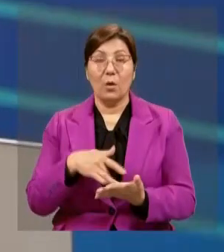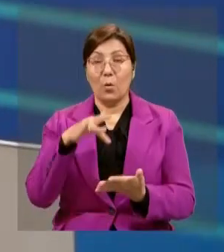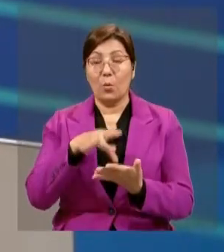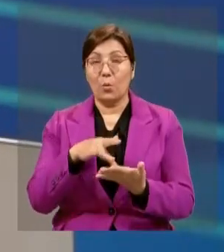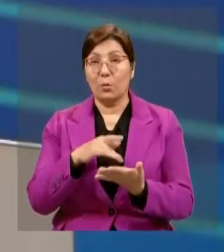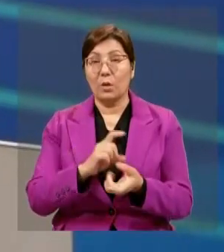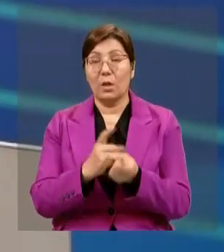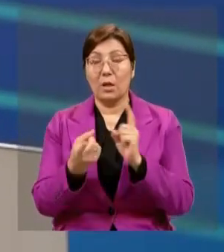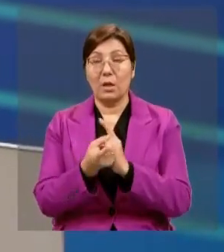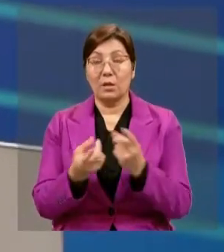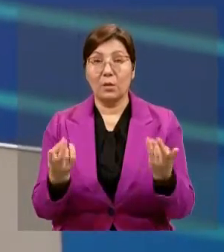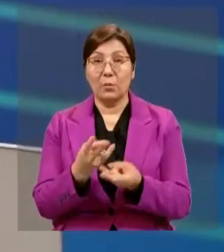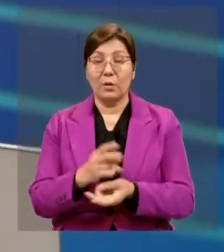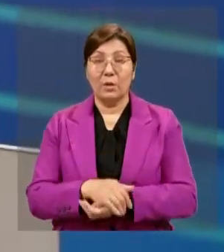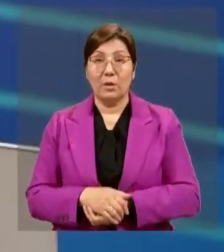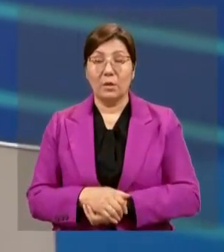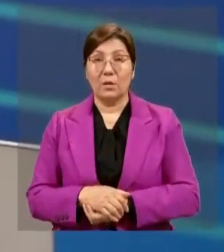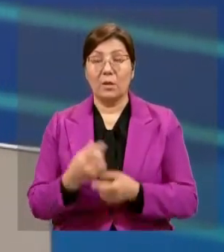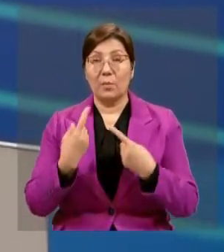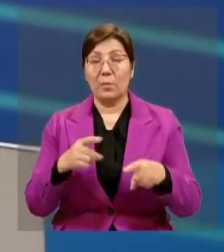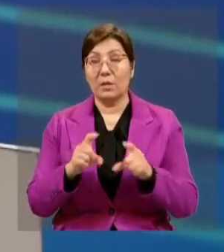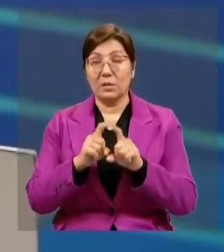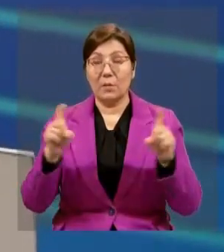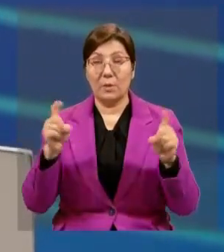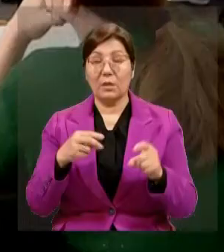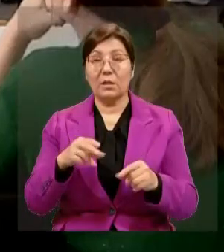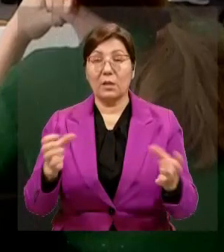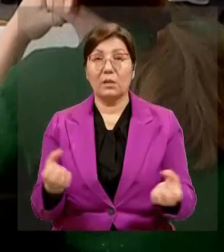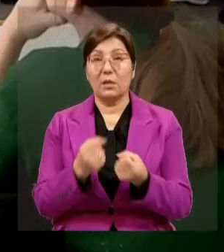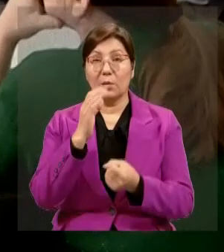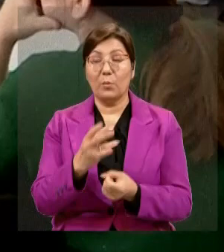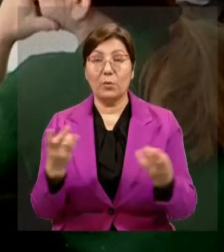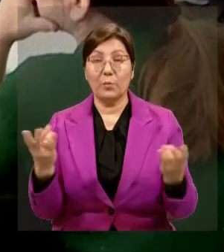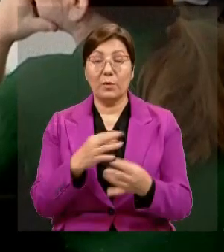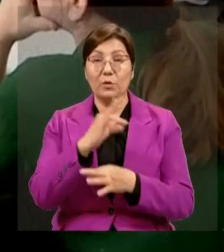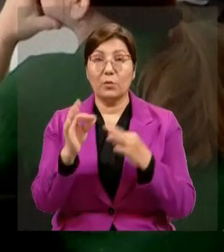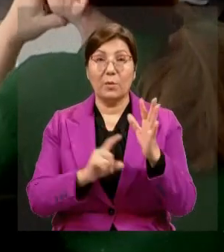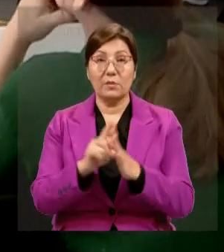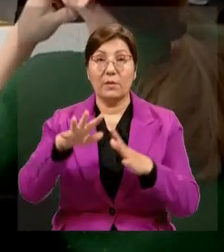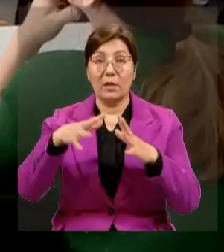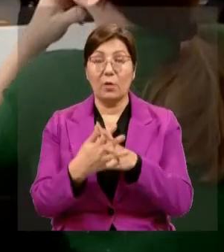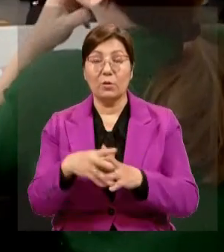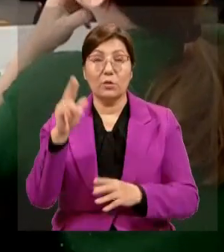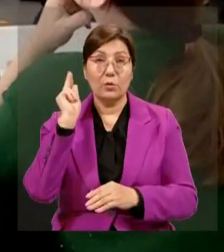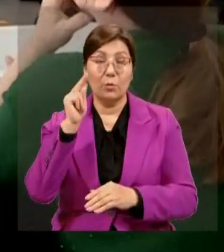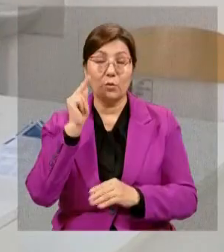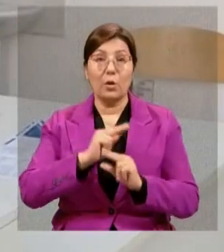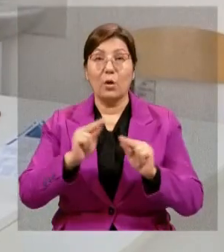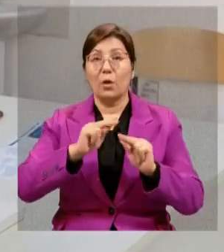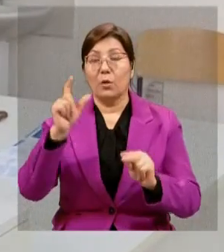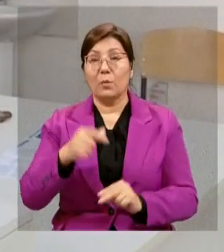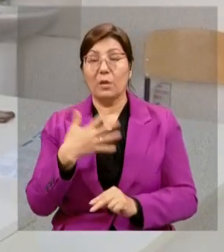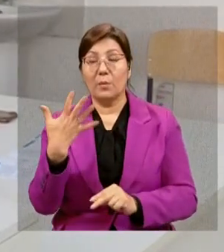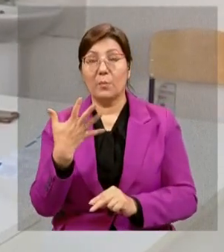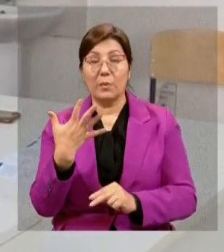орталығына айналу керек аудандағы. Басқа мектептерге тілек болу керек. Жоба басталғалы ауылдық жерде сабақ беретін оқытушылар үшін 5 пәнен